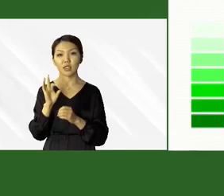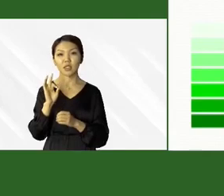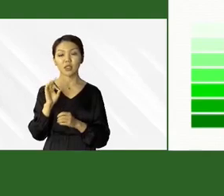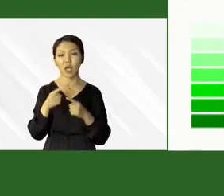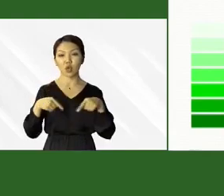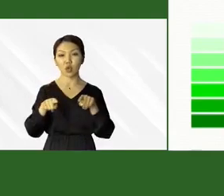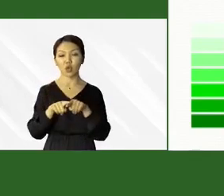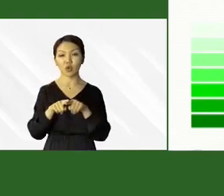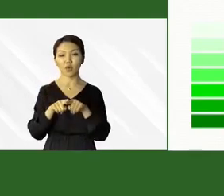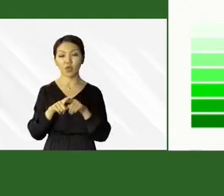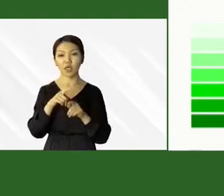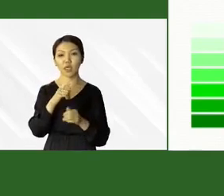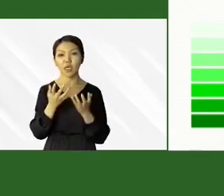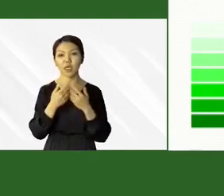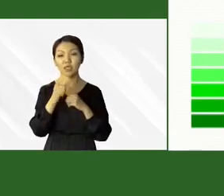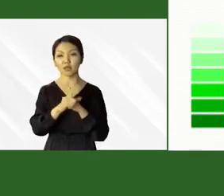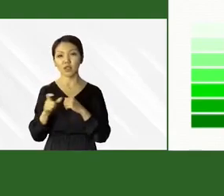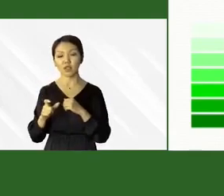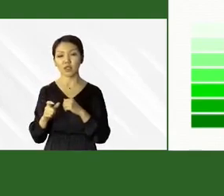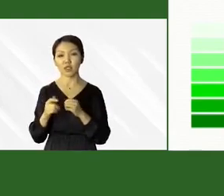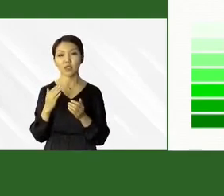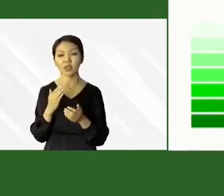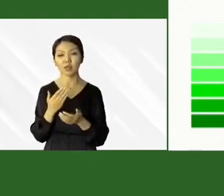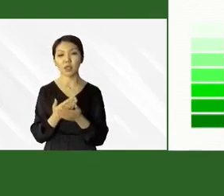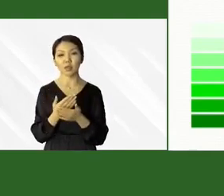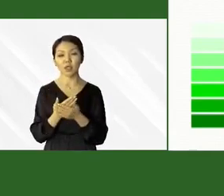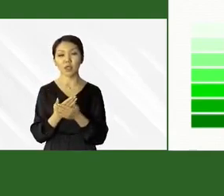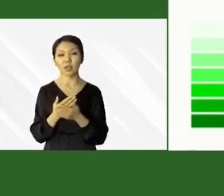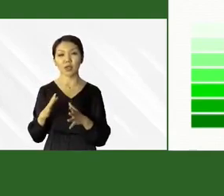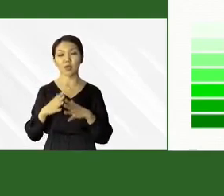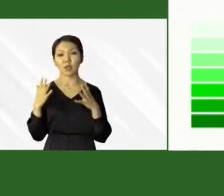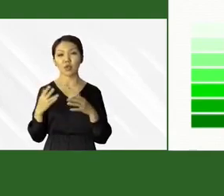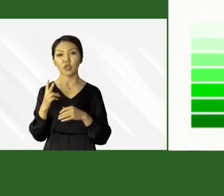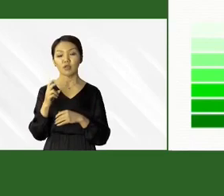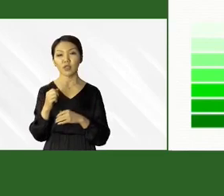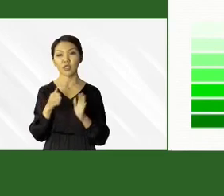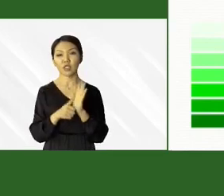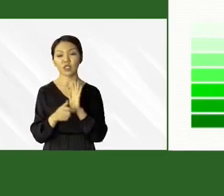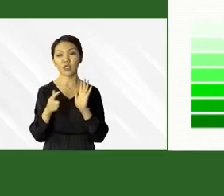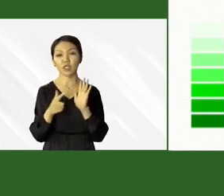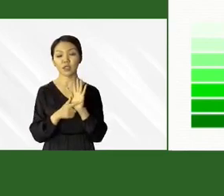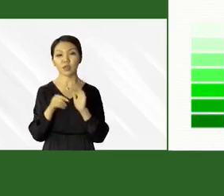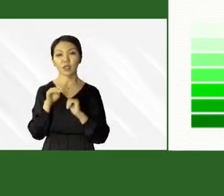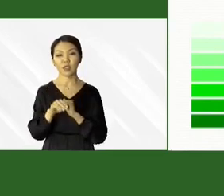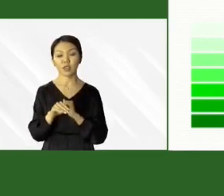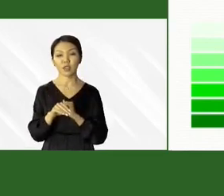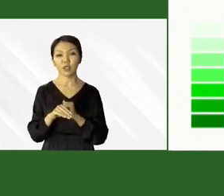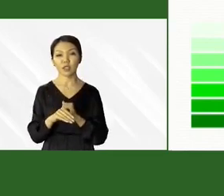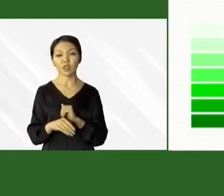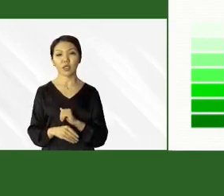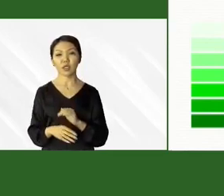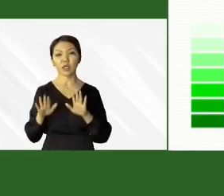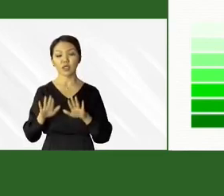населения области превышает 267 тысяч человек. Размещение населения неравномерное. В